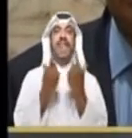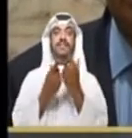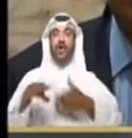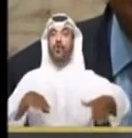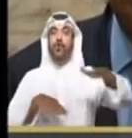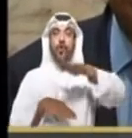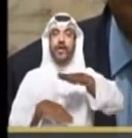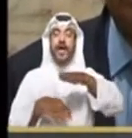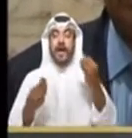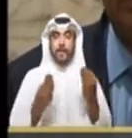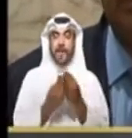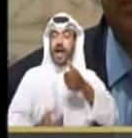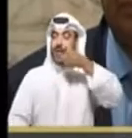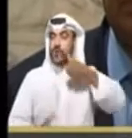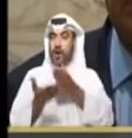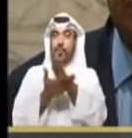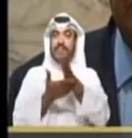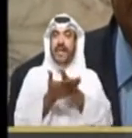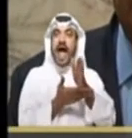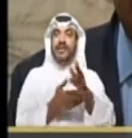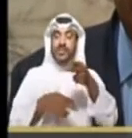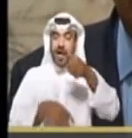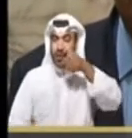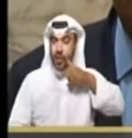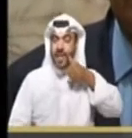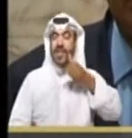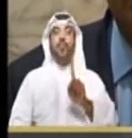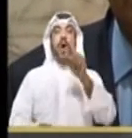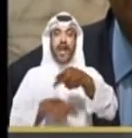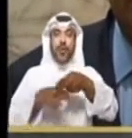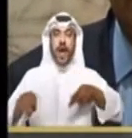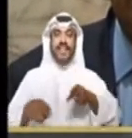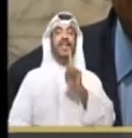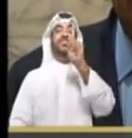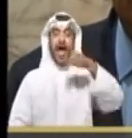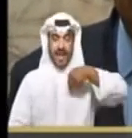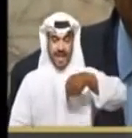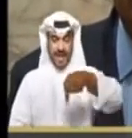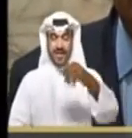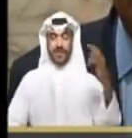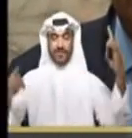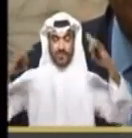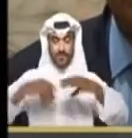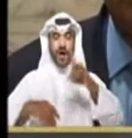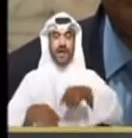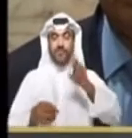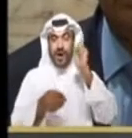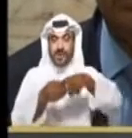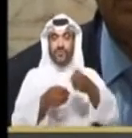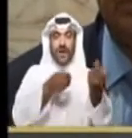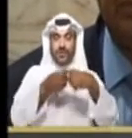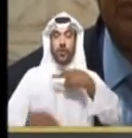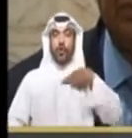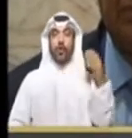المشتركة برئاسة وزيري خارجية البلدين، اللي راح تكون إن شاء الله يعني كل جهاتنا